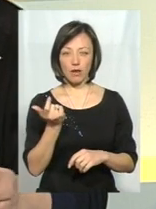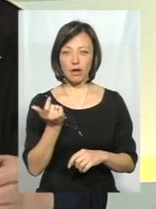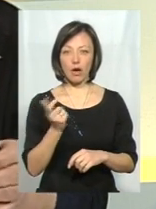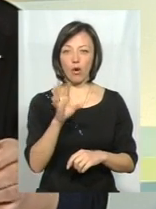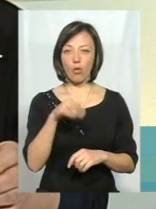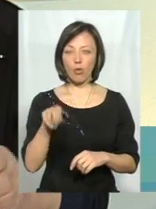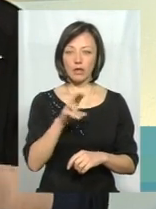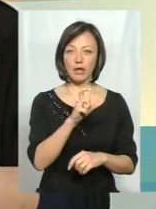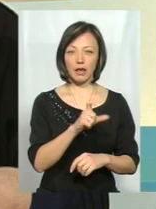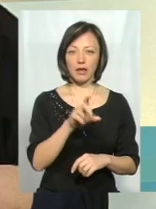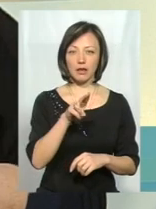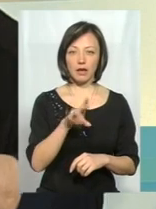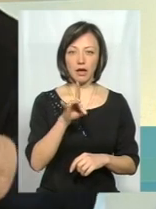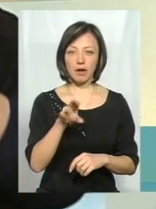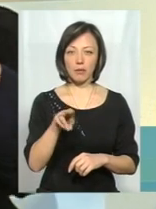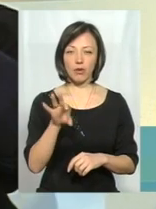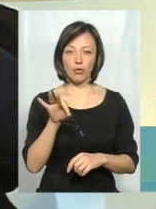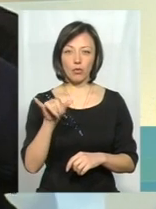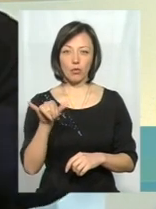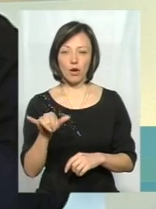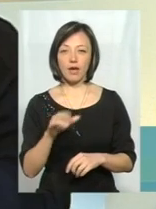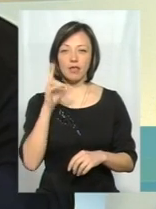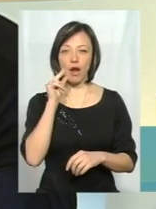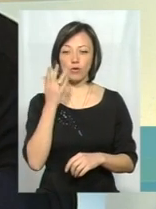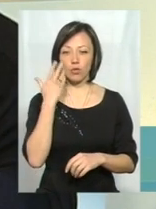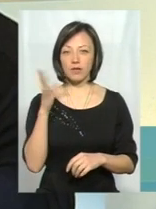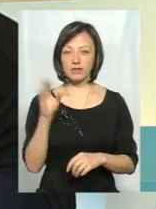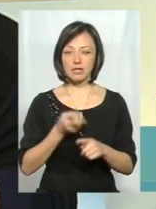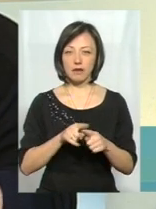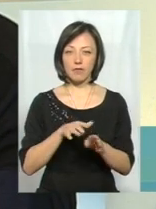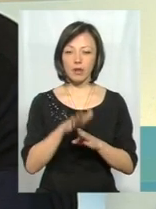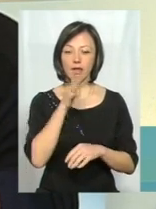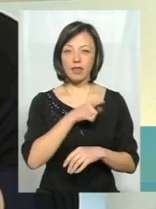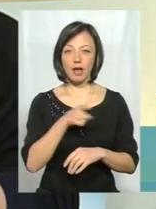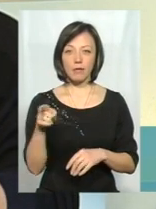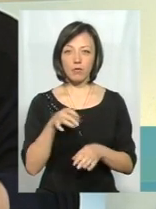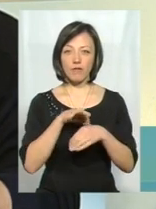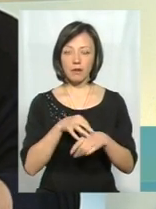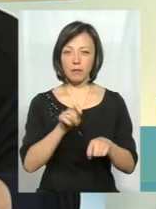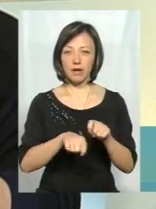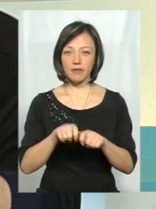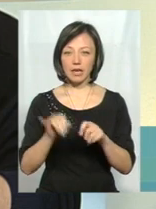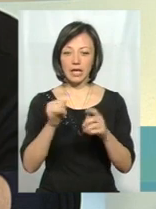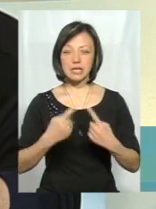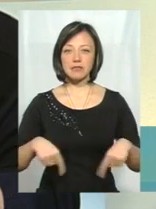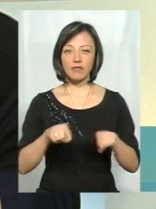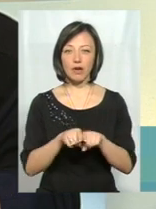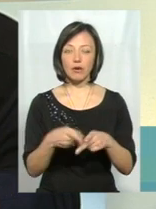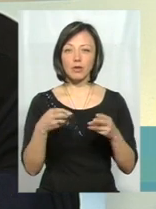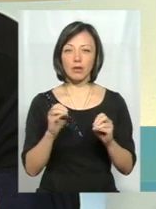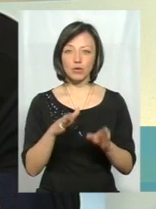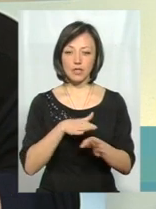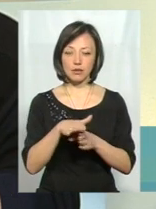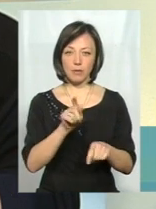код ЄДРПУО, дату, коли це все відбудеться, і термін проведення перевірки, і відповідно сферу, в якій буде